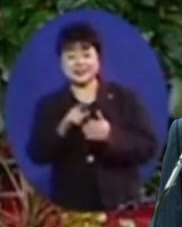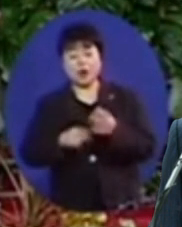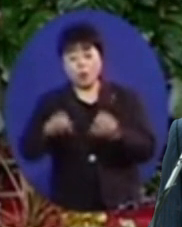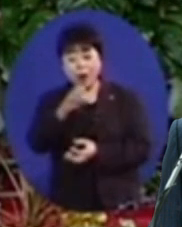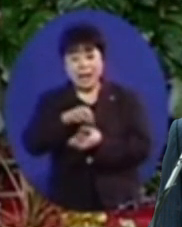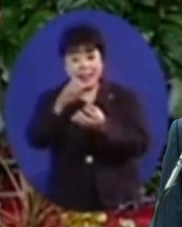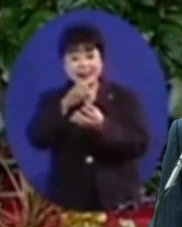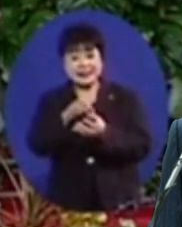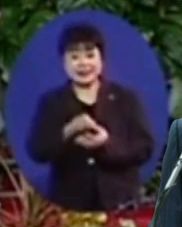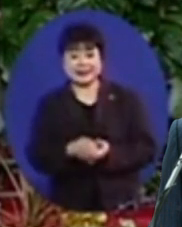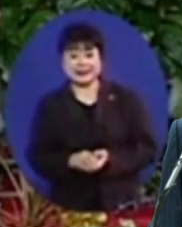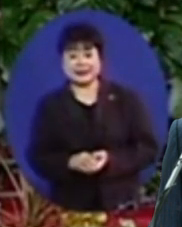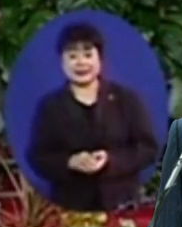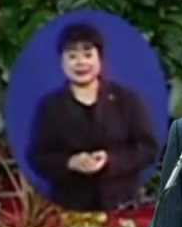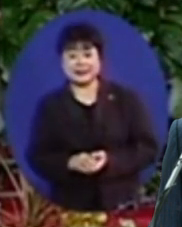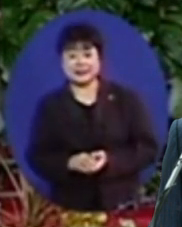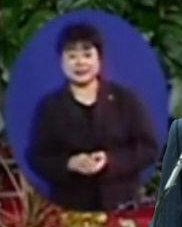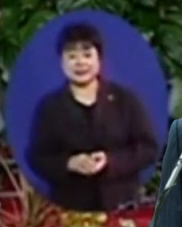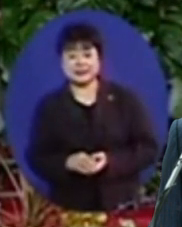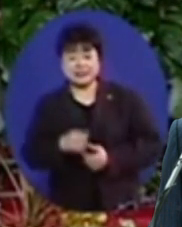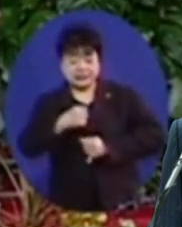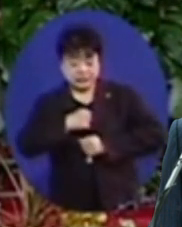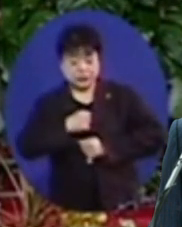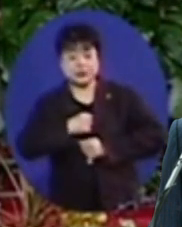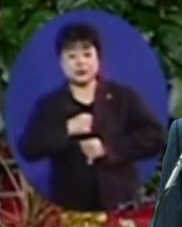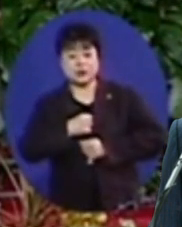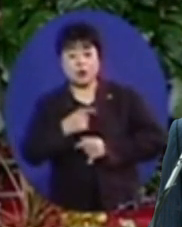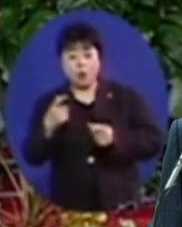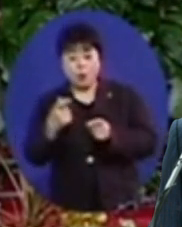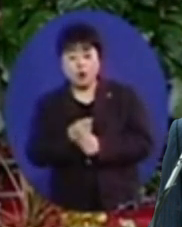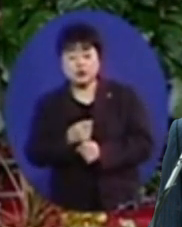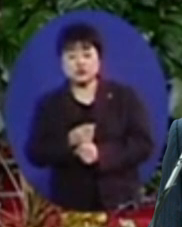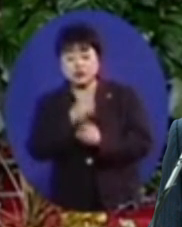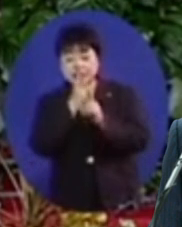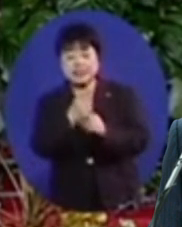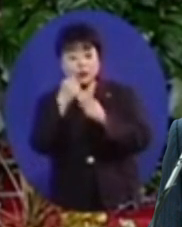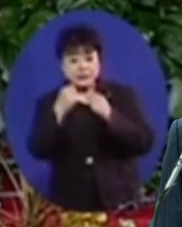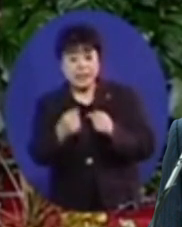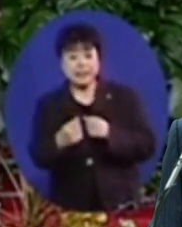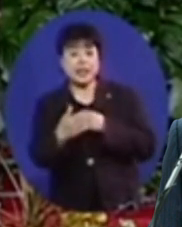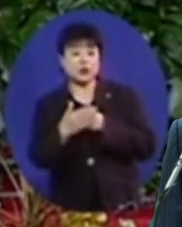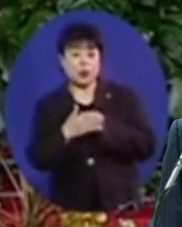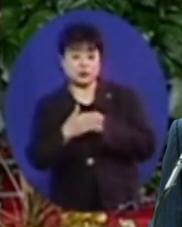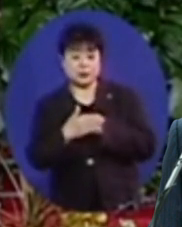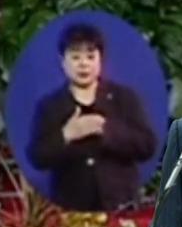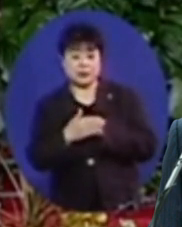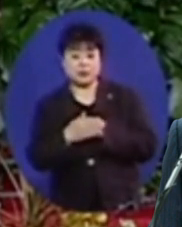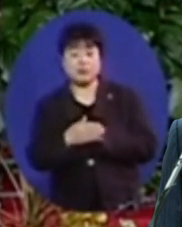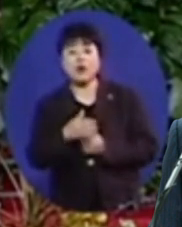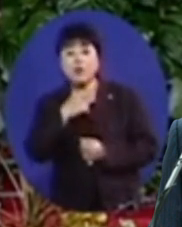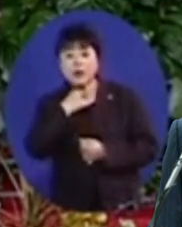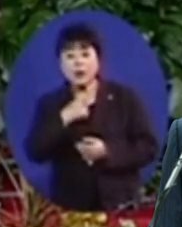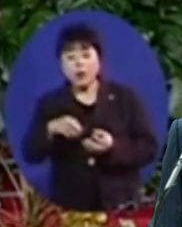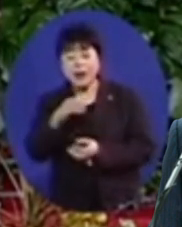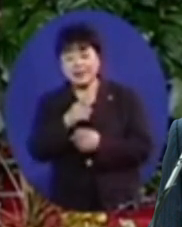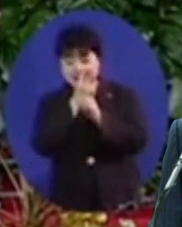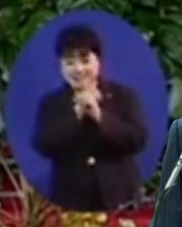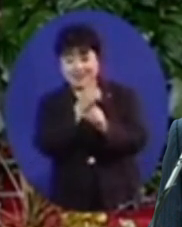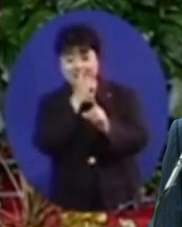환난에 나를 지켜주시고 원수들을 이기고 삽니다. 우리가 뭘 바랍니까? 환난을